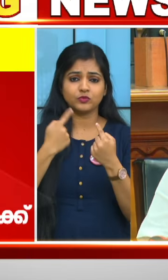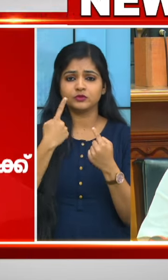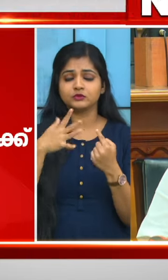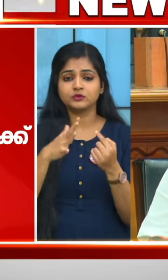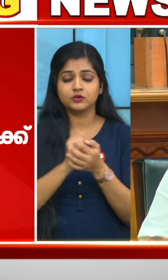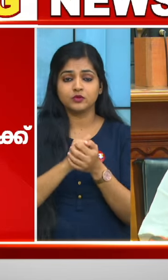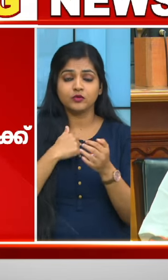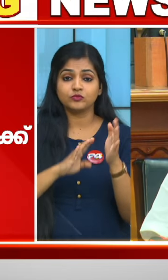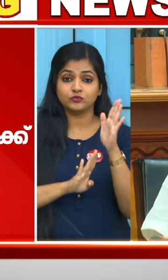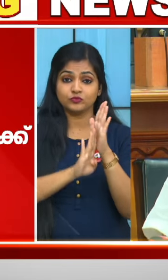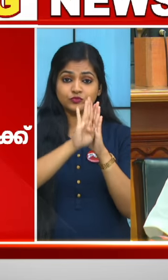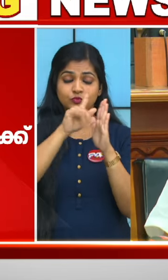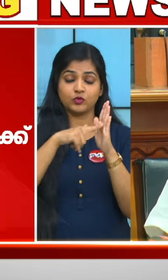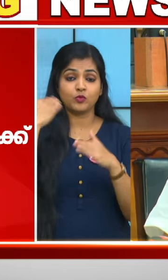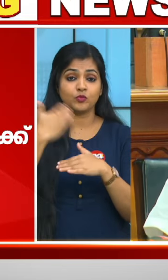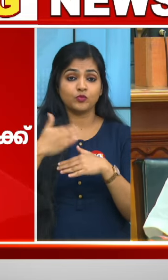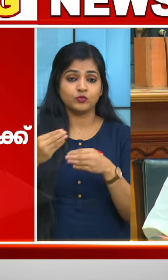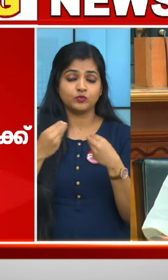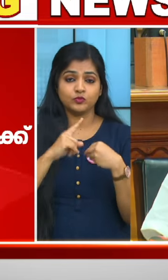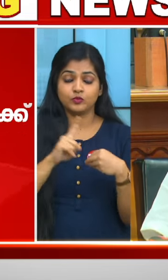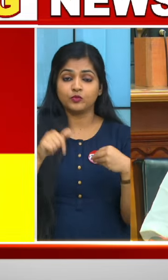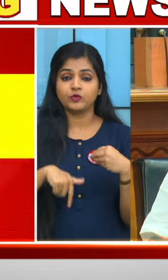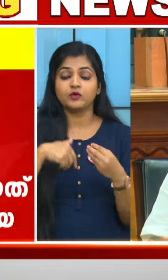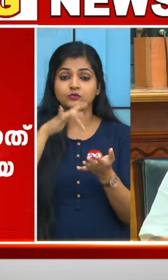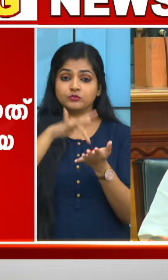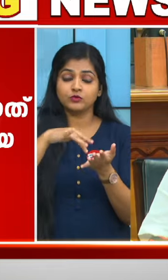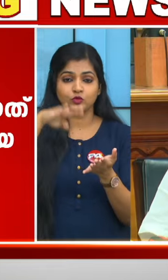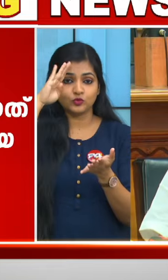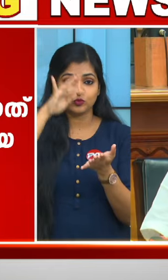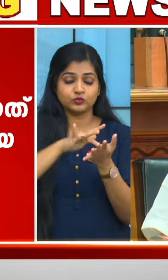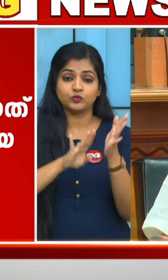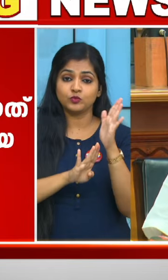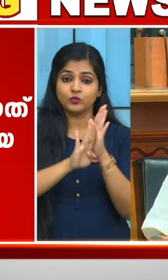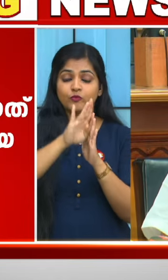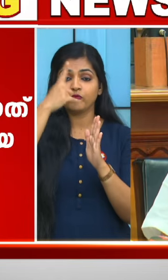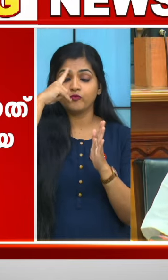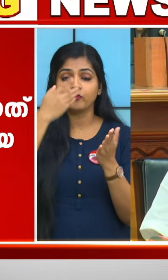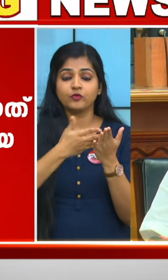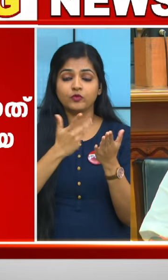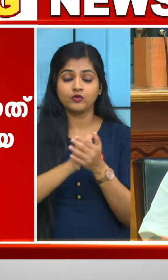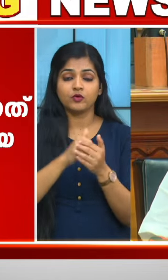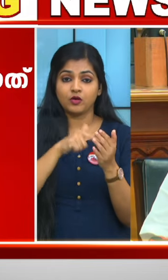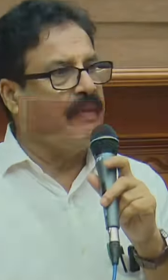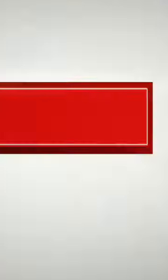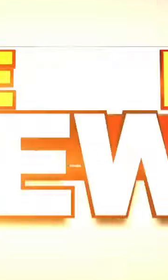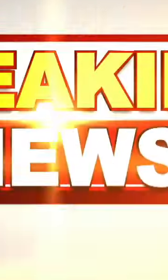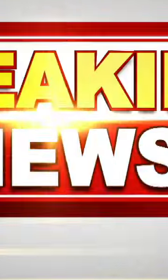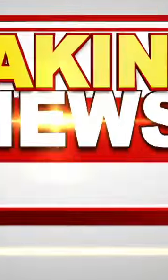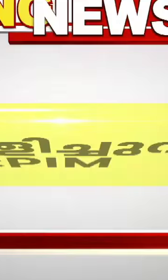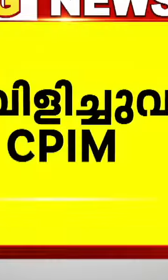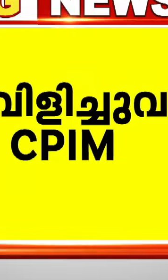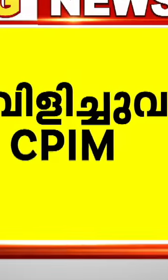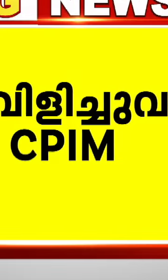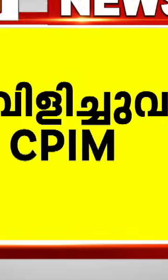വികസനത്തിന് എതിരായി വരരുത്. നാട് നന്നാവണം, തൃശ്ശൂർ നന്നാവണമെങ്കിൽ അതിൽ കൂടി മുന്നിൽ കണ്ടുകൊണ്ടായിരിക്കണം ഈ